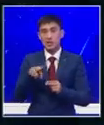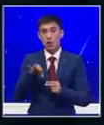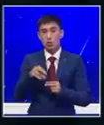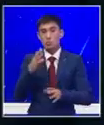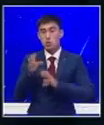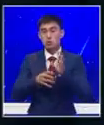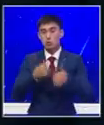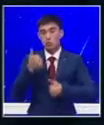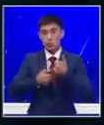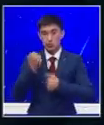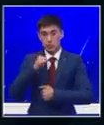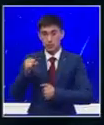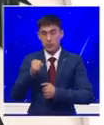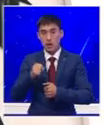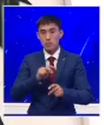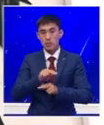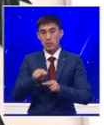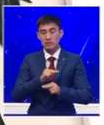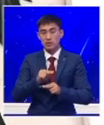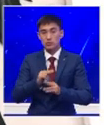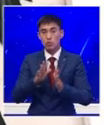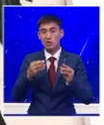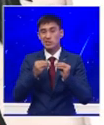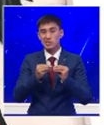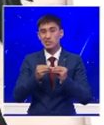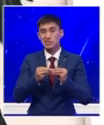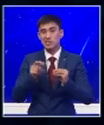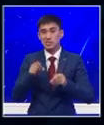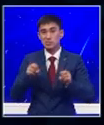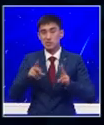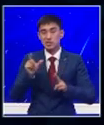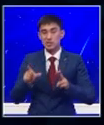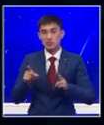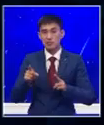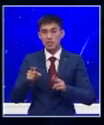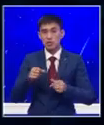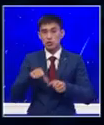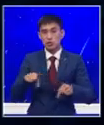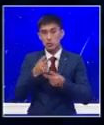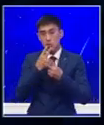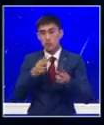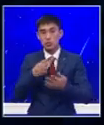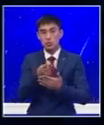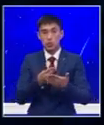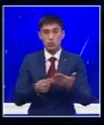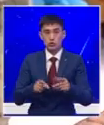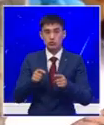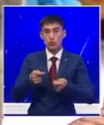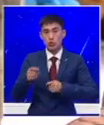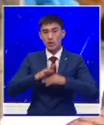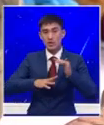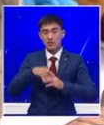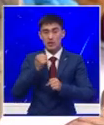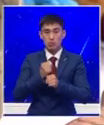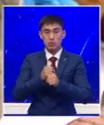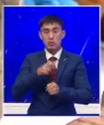международных конкурсов преподаванием здесь занимаются более дети деятелей искусств членом жюри были представлены художественные и рукодельные